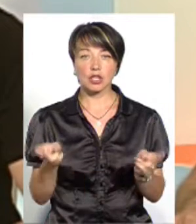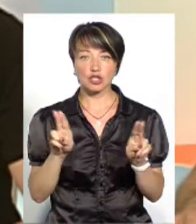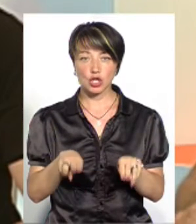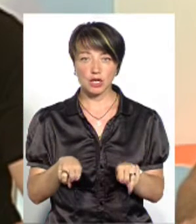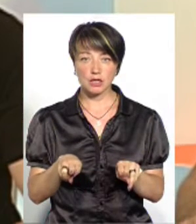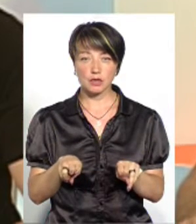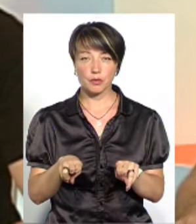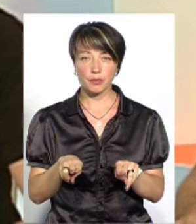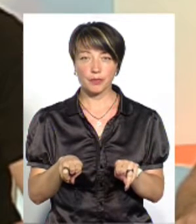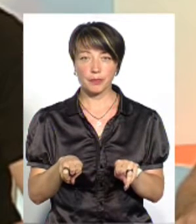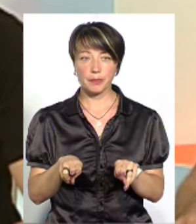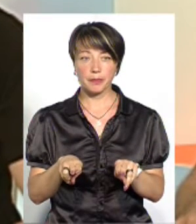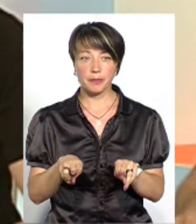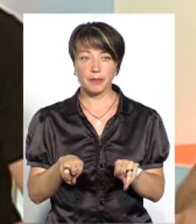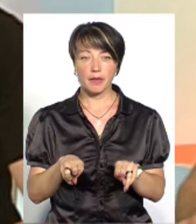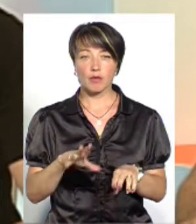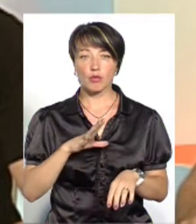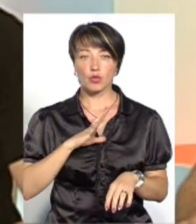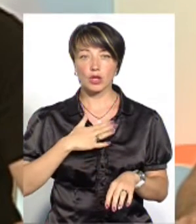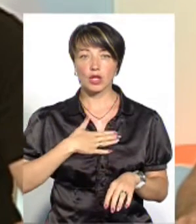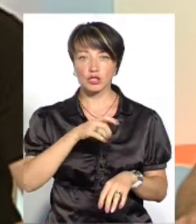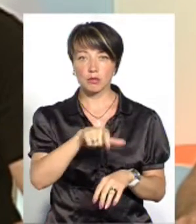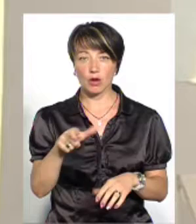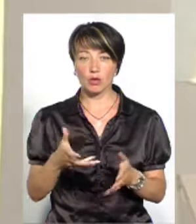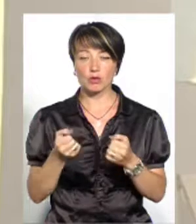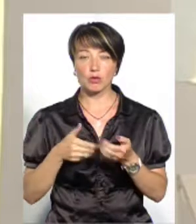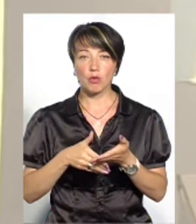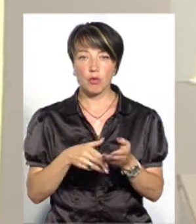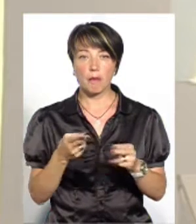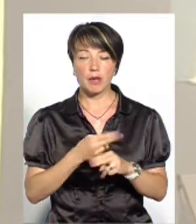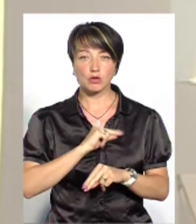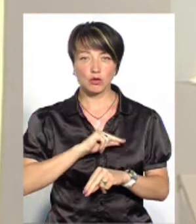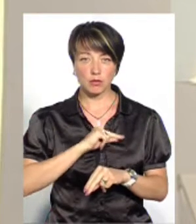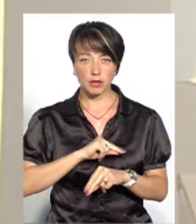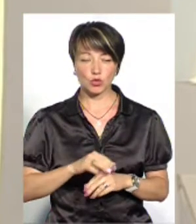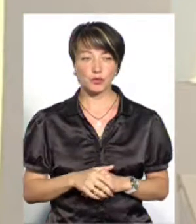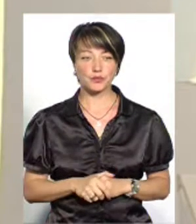залишається бути нашим клієнтом і отримувати допомогу по безробіттю, якщо йому така